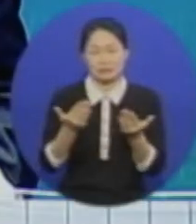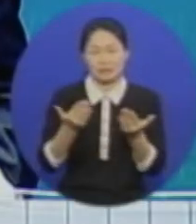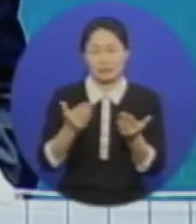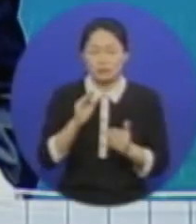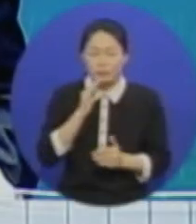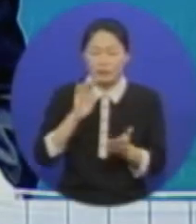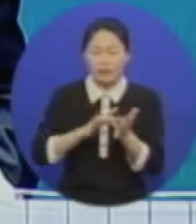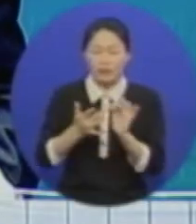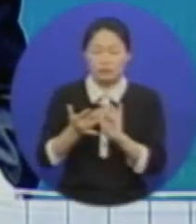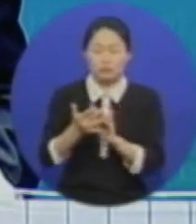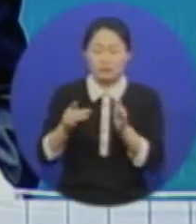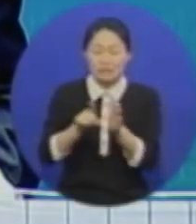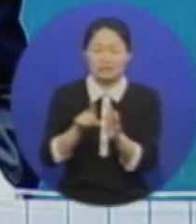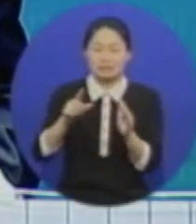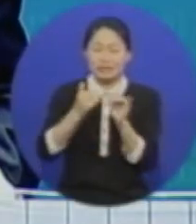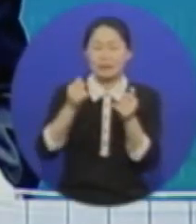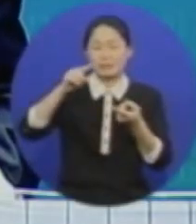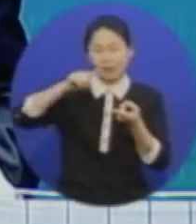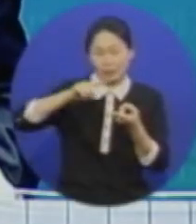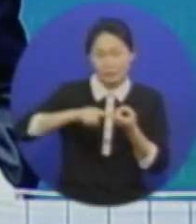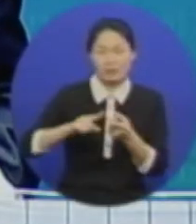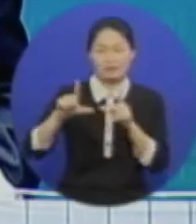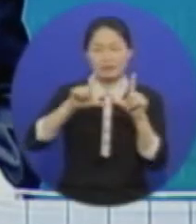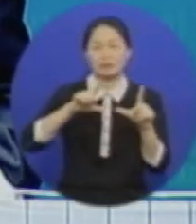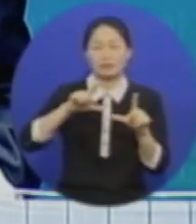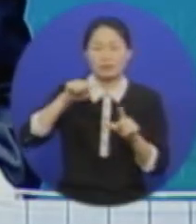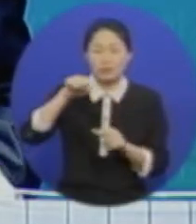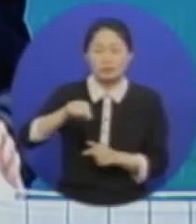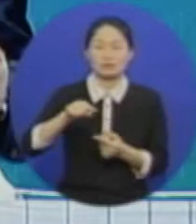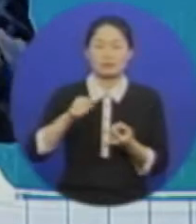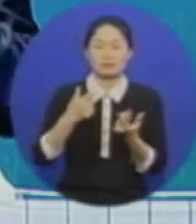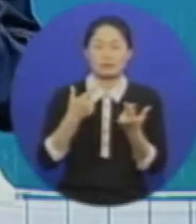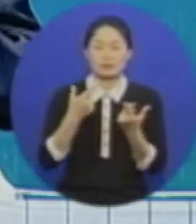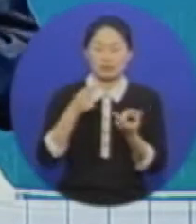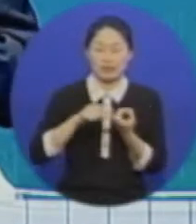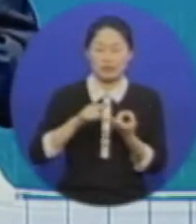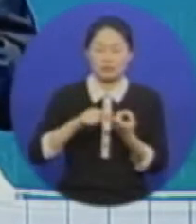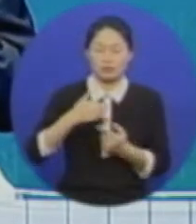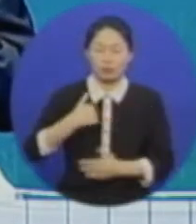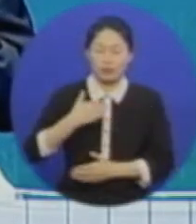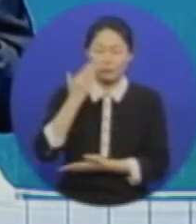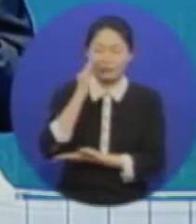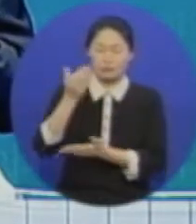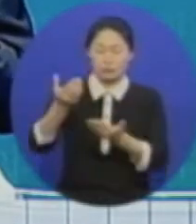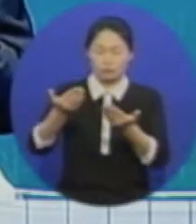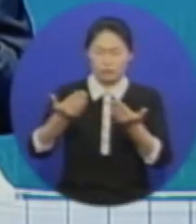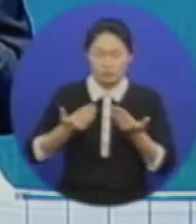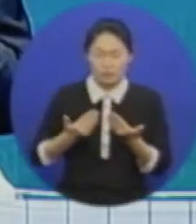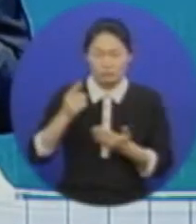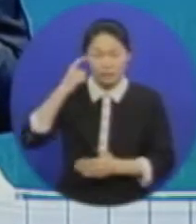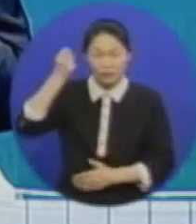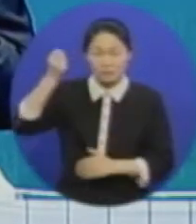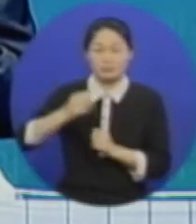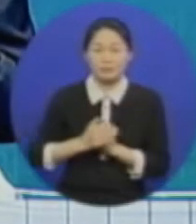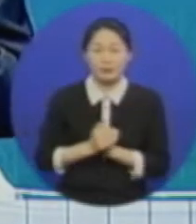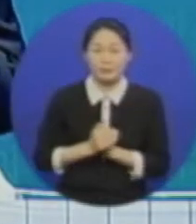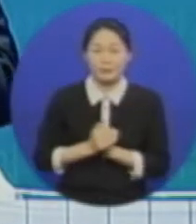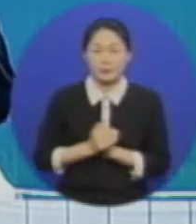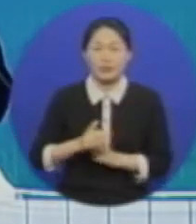믿는 사람답게 사는 것이다 하는 것을 저에게 메세지를 주신다고 생각이 들었습니다